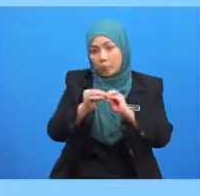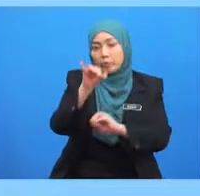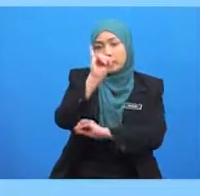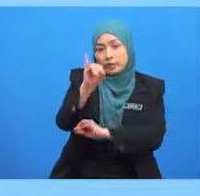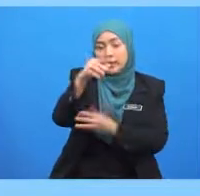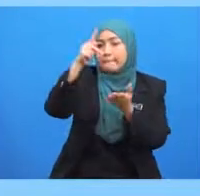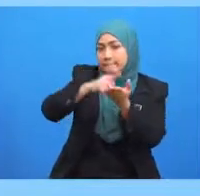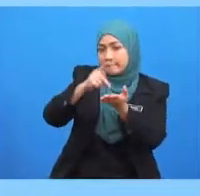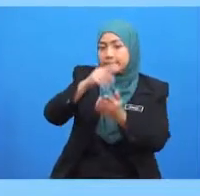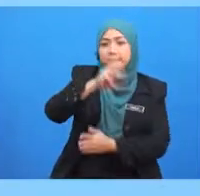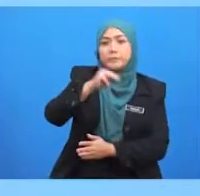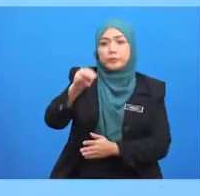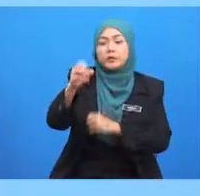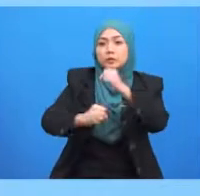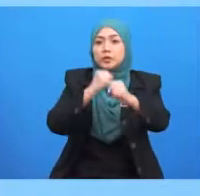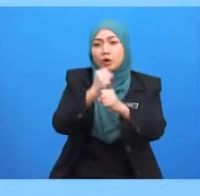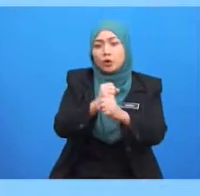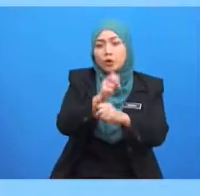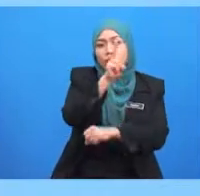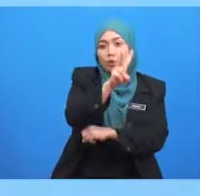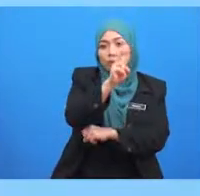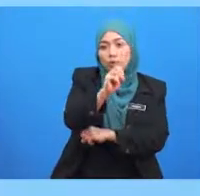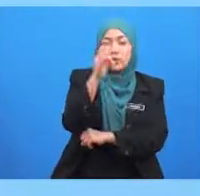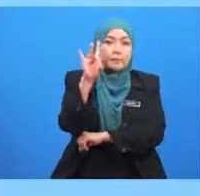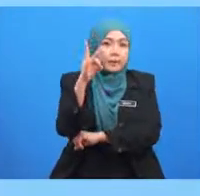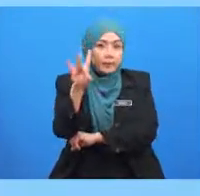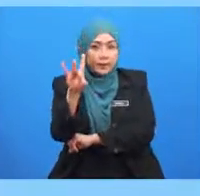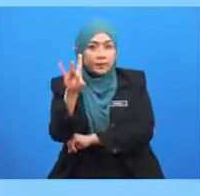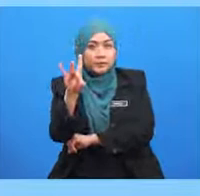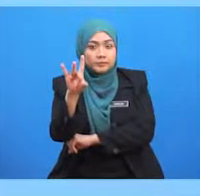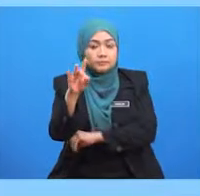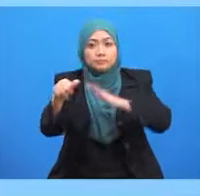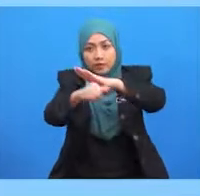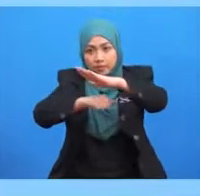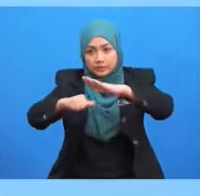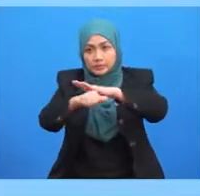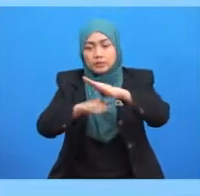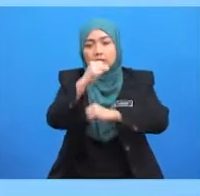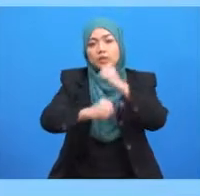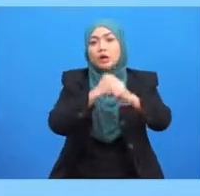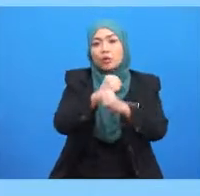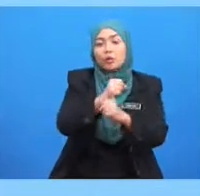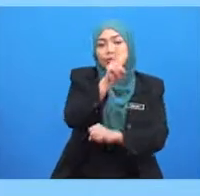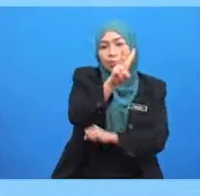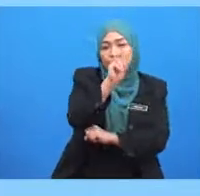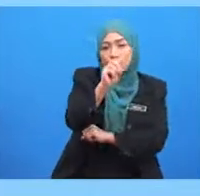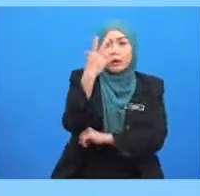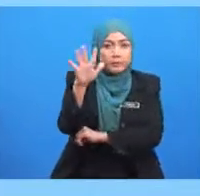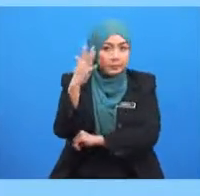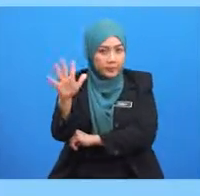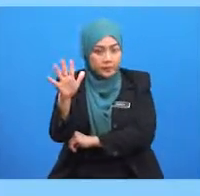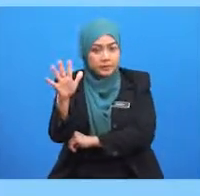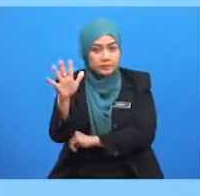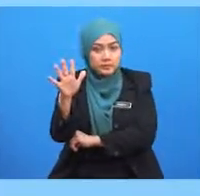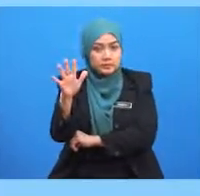bilangan murid tahun 2018 berasaskan tahun 2015